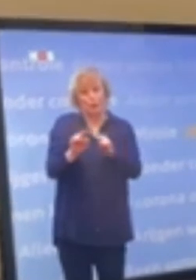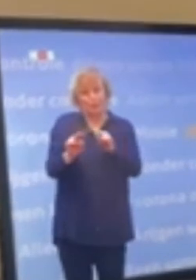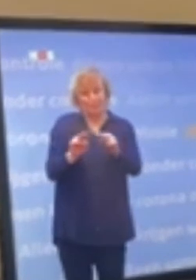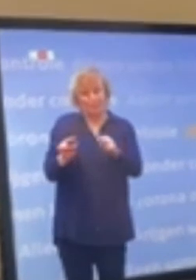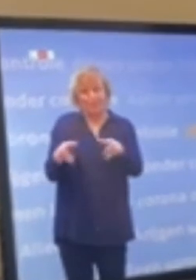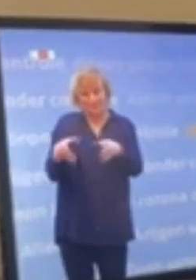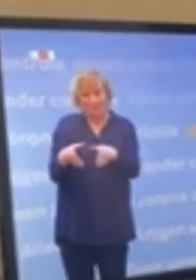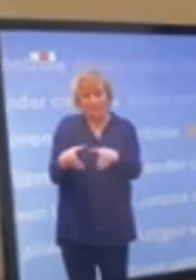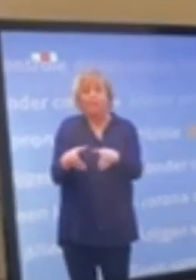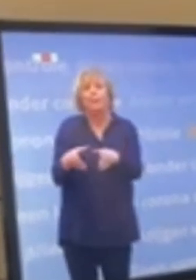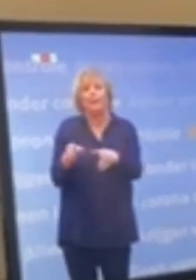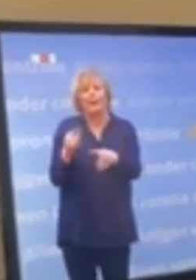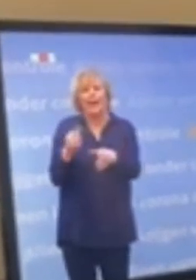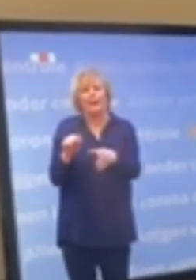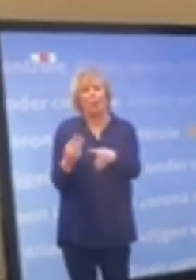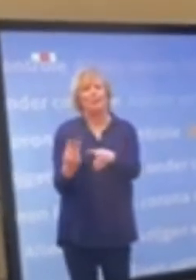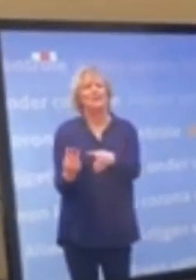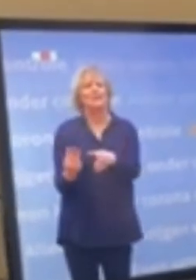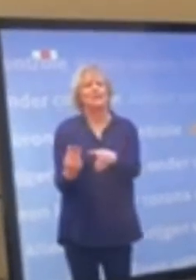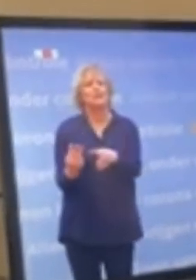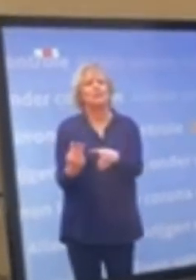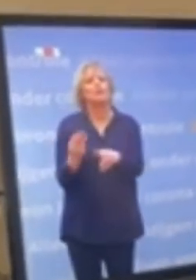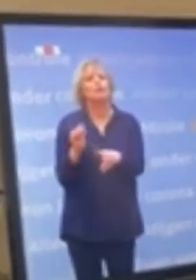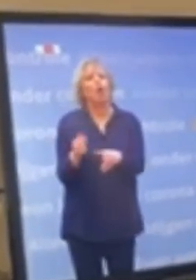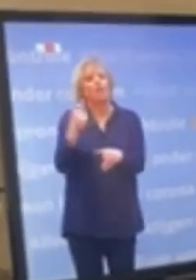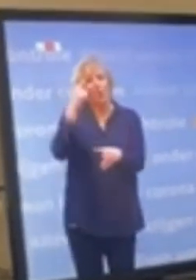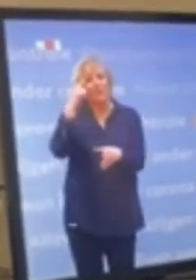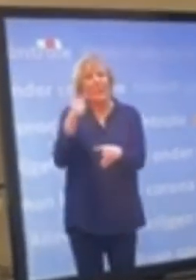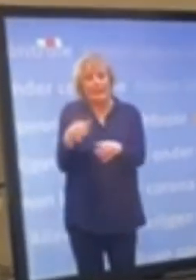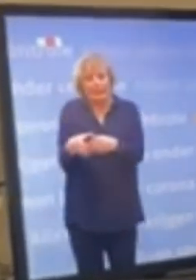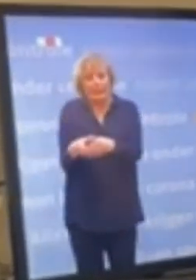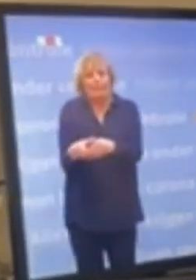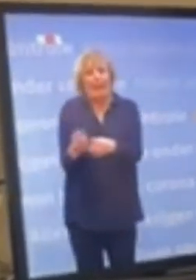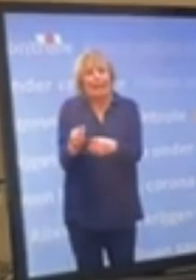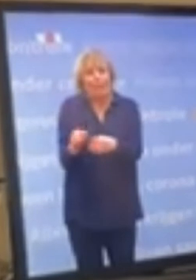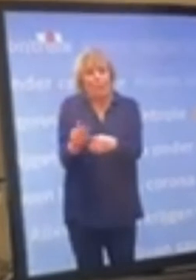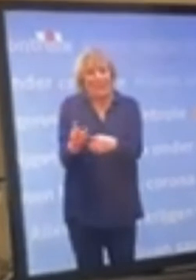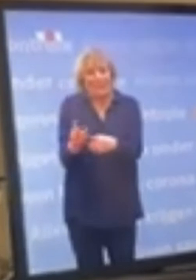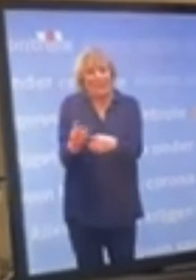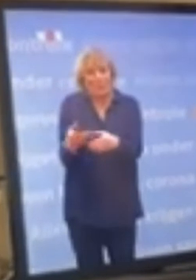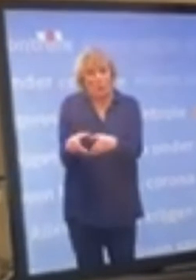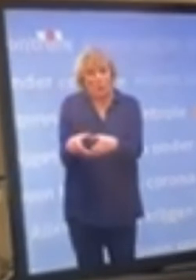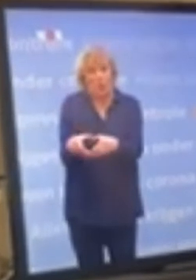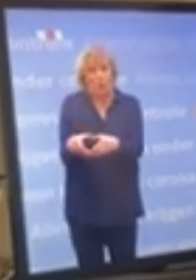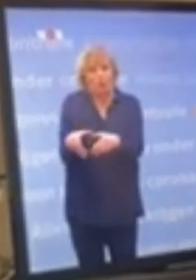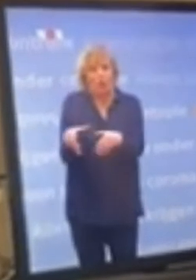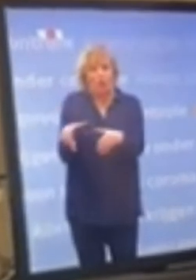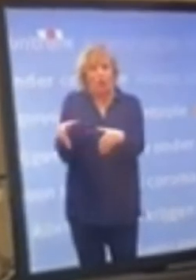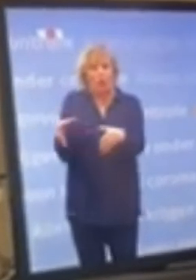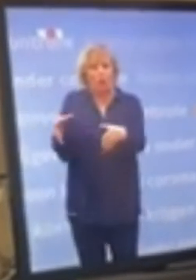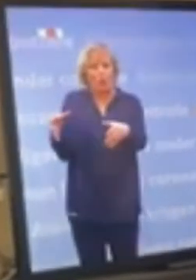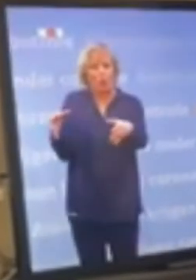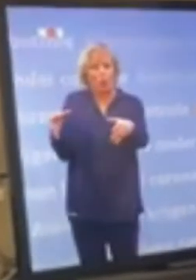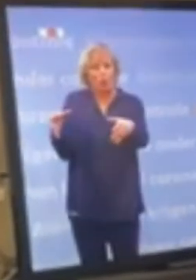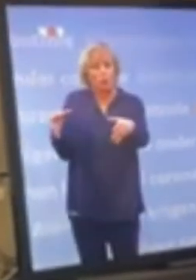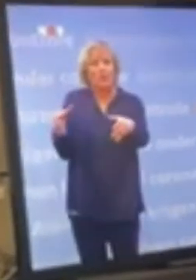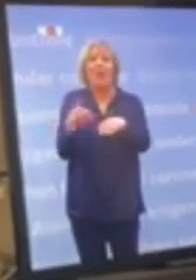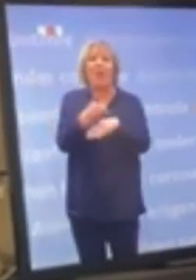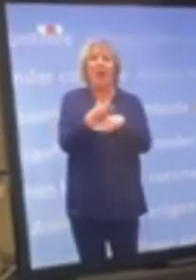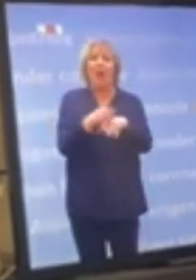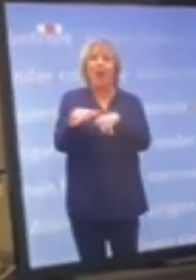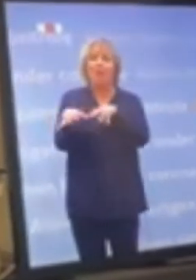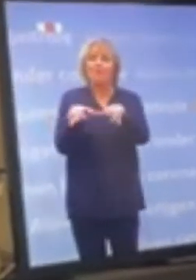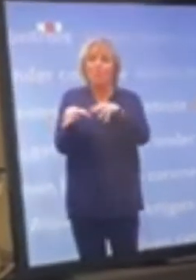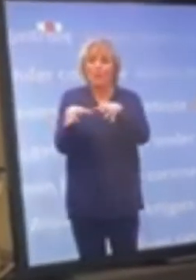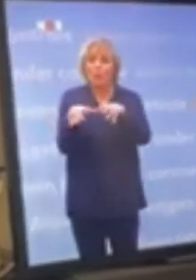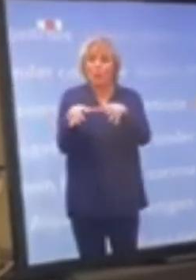van 1,3. Dan weet je gewoon automatisch dat die kleinere groep steeds groter gaat worden. Het merendeel gaat worden eigenlijk al vanaf half februari van het